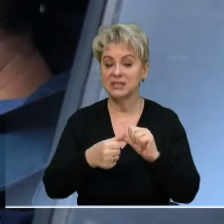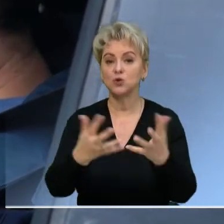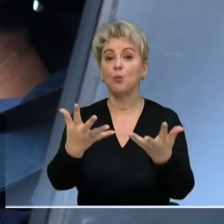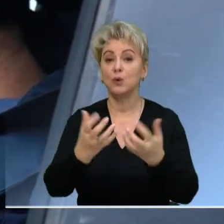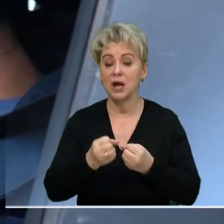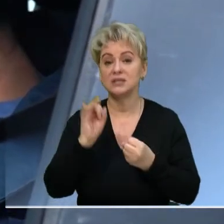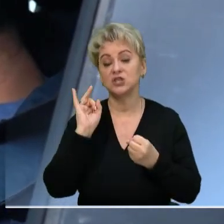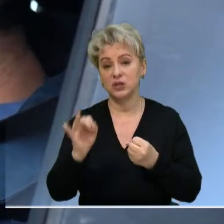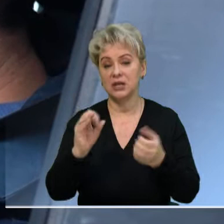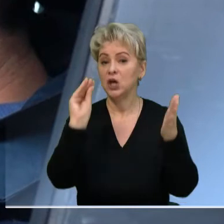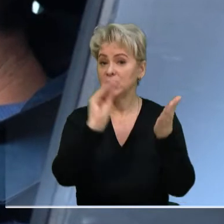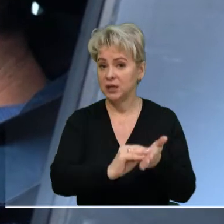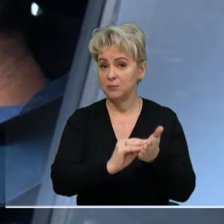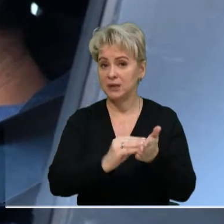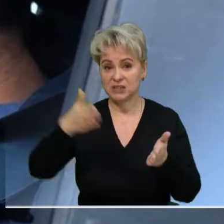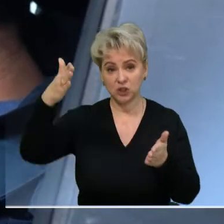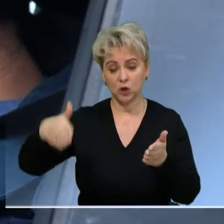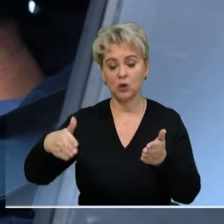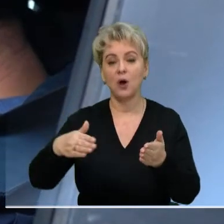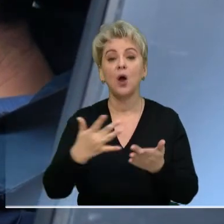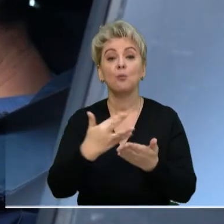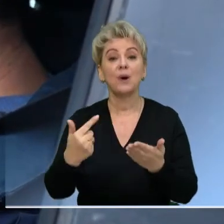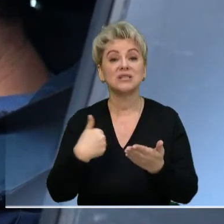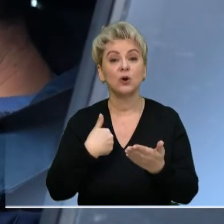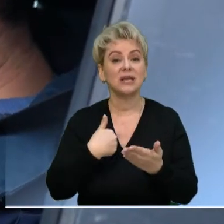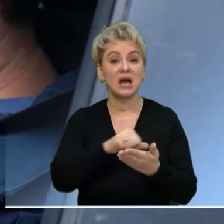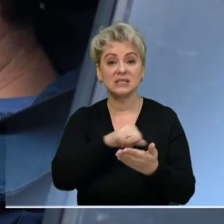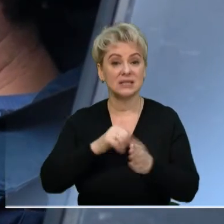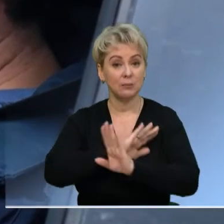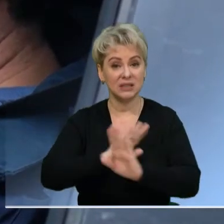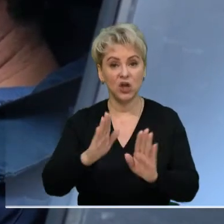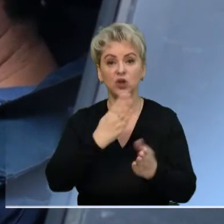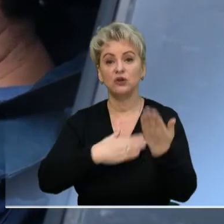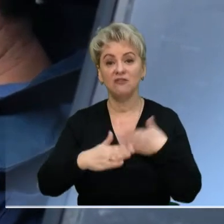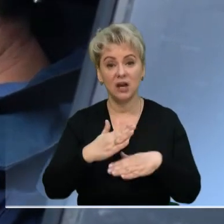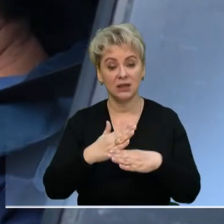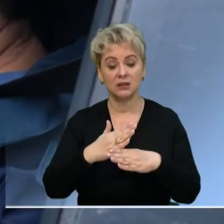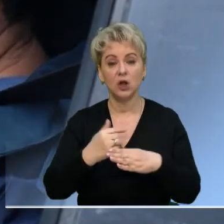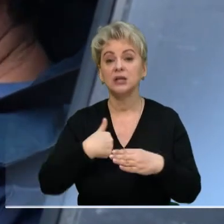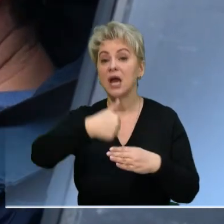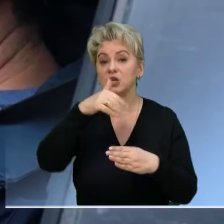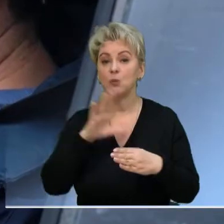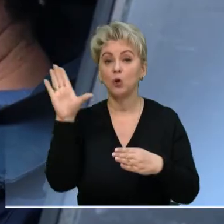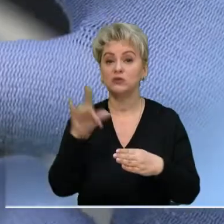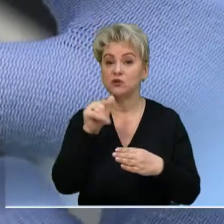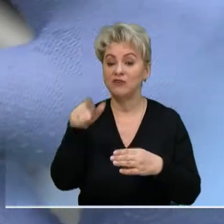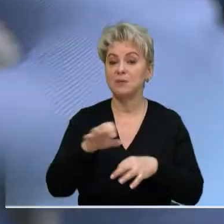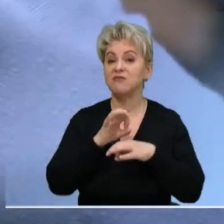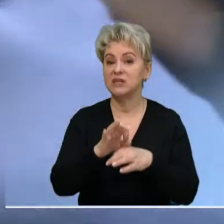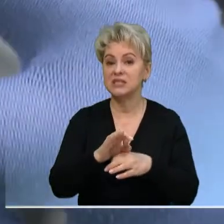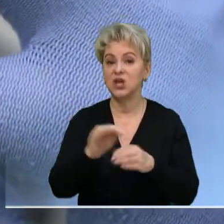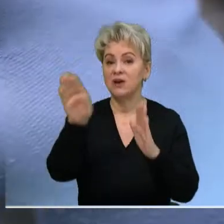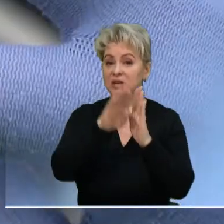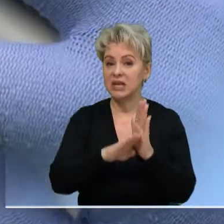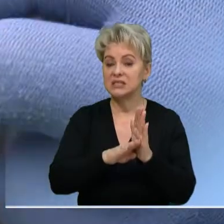брать ее и крепить на заднее стекло. И поскольку я сам не инвалид, я... не могу все время ее возить. В федеральном